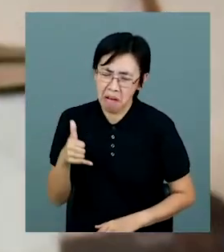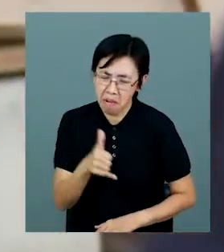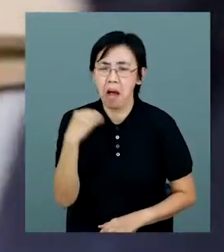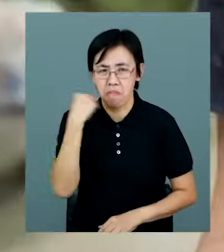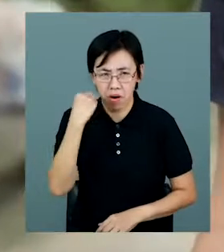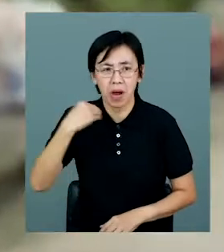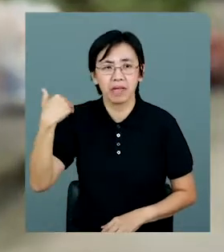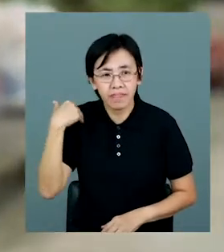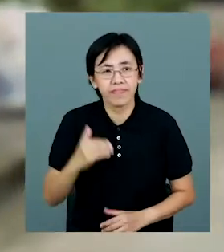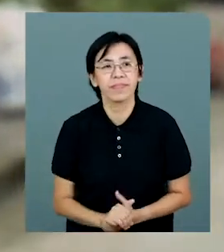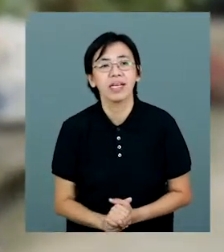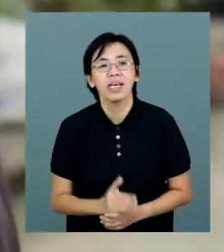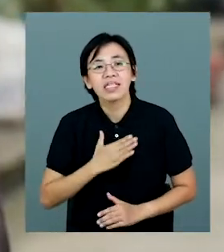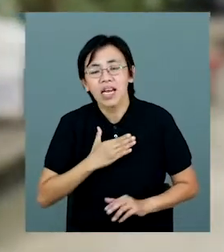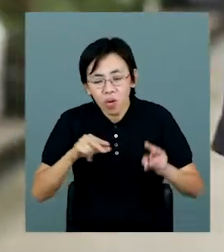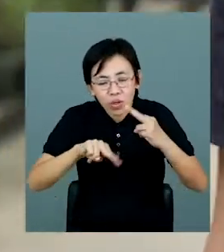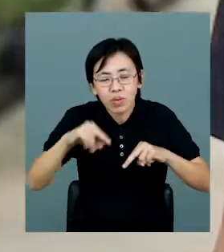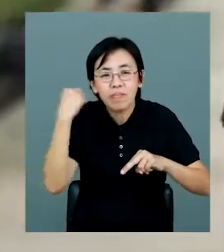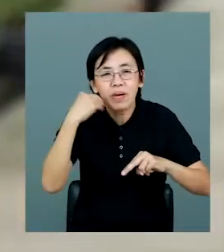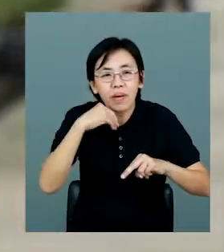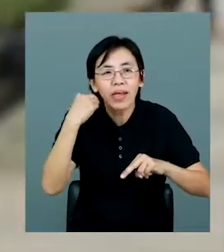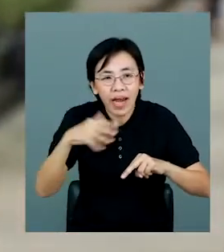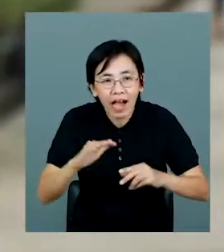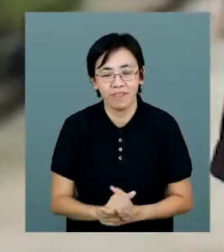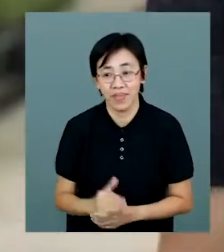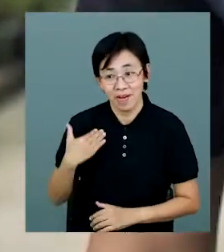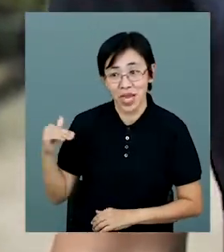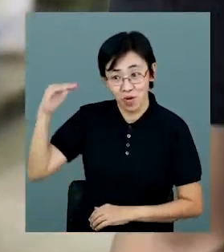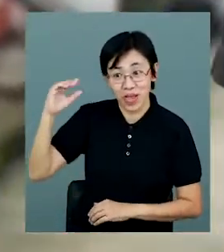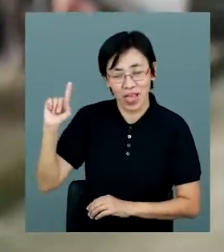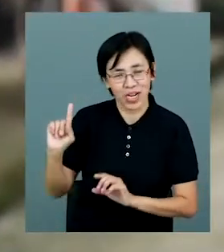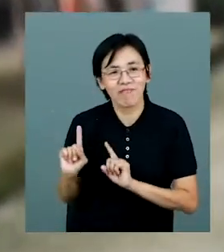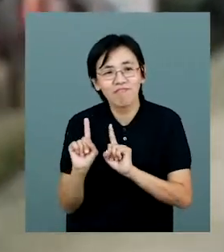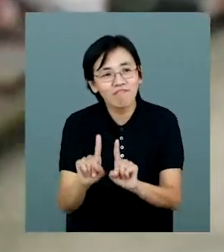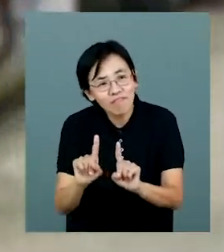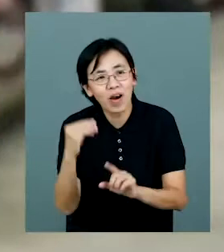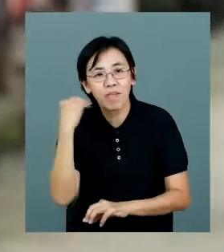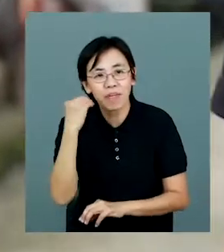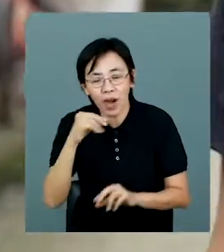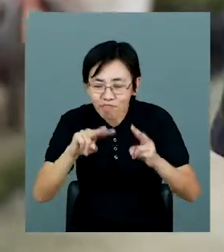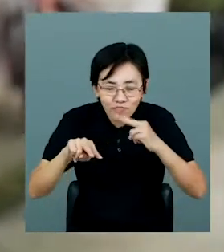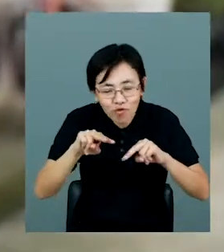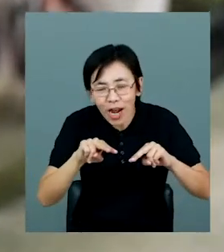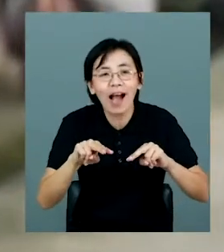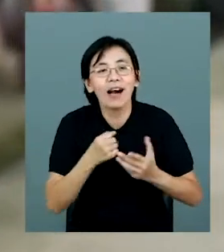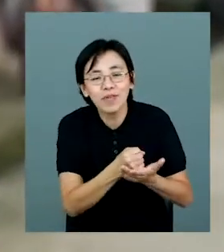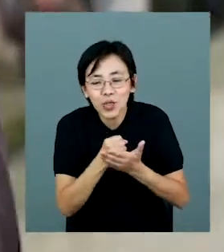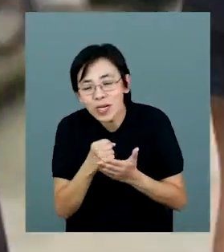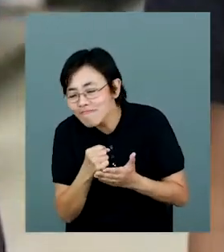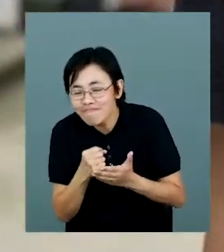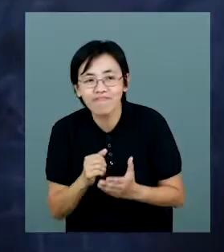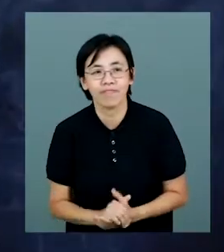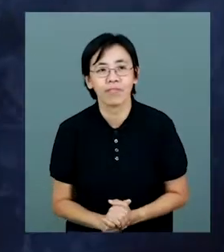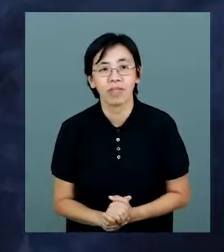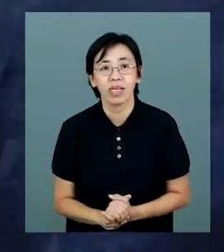บ่อยอยู่นะคะแต่ว่าส่วนใหญ่ก็คือเราเจอกันบ่อยอยู่แล้วมาที่มาก็แบบบางทีอาจจะแบบเรามากับพี่มีคนดูเรามาด้วยกัน